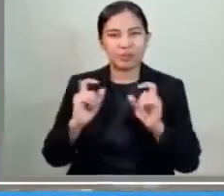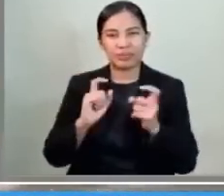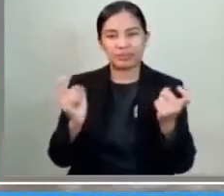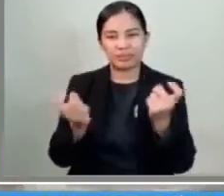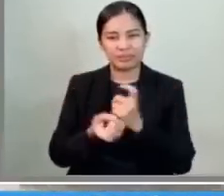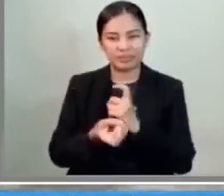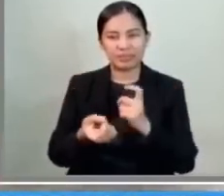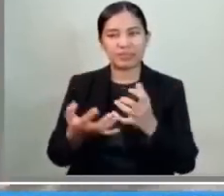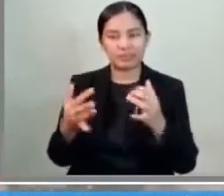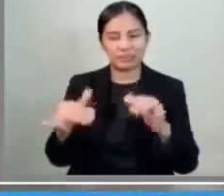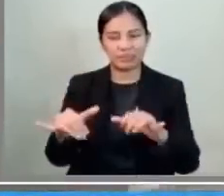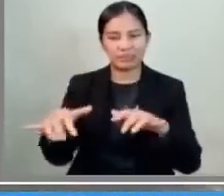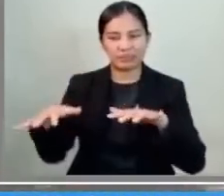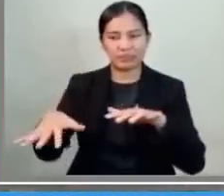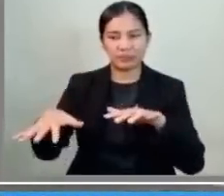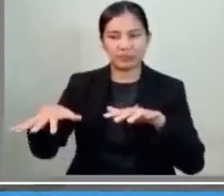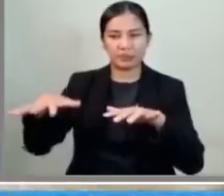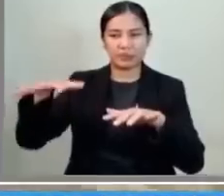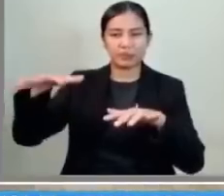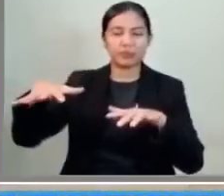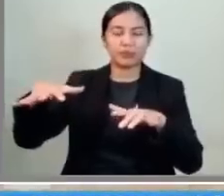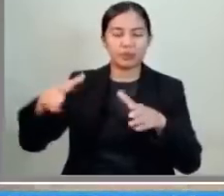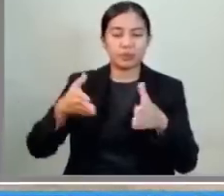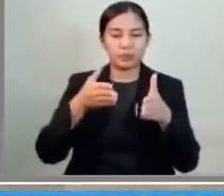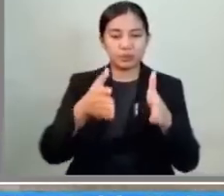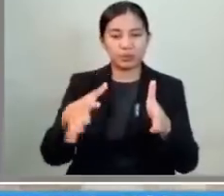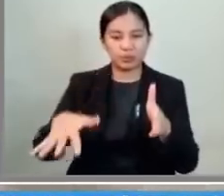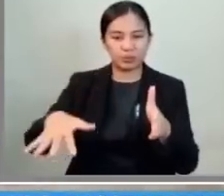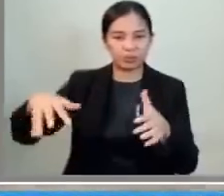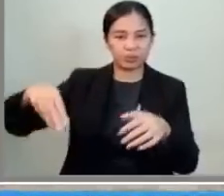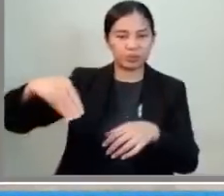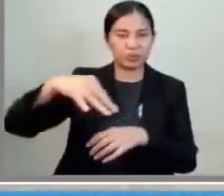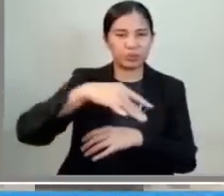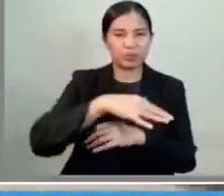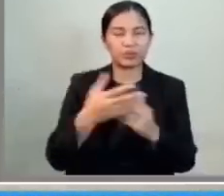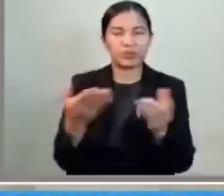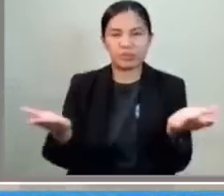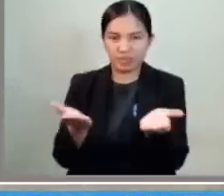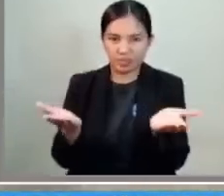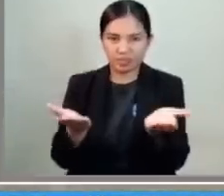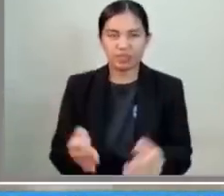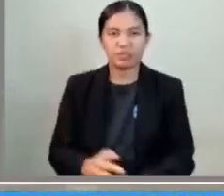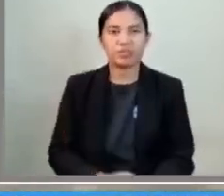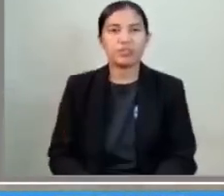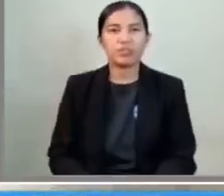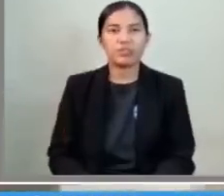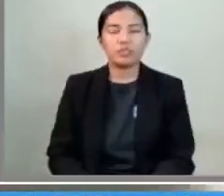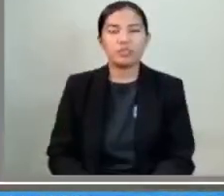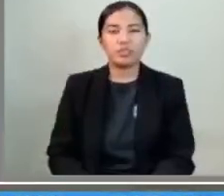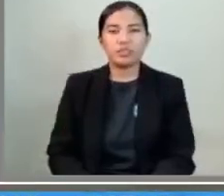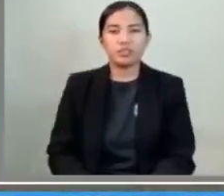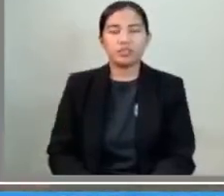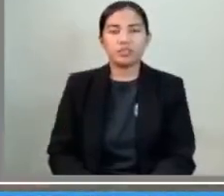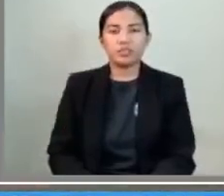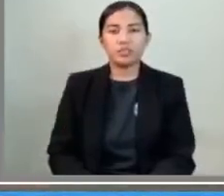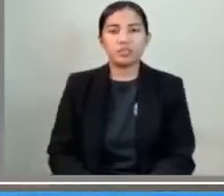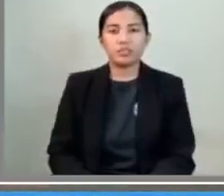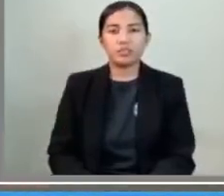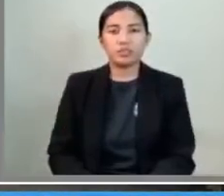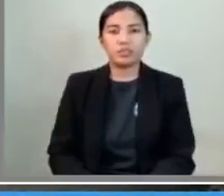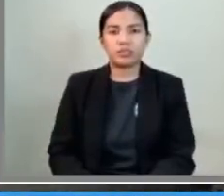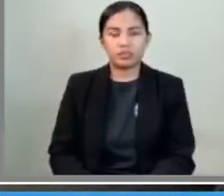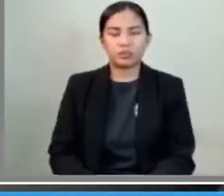ng Tulaok area dito sa Enlexan po. At yun nga po yung challenge po